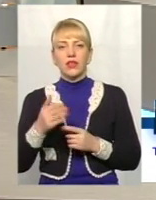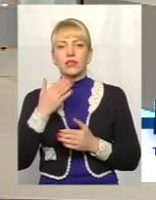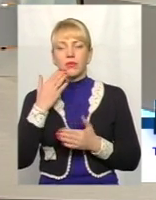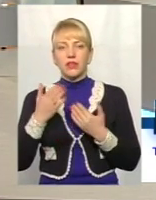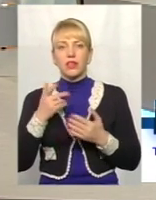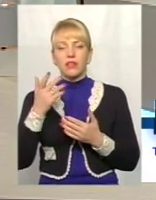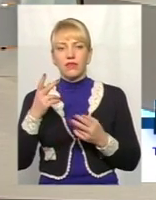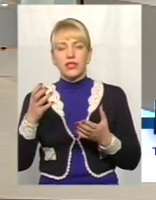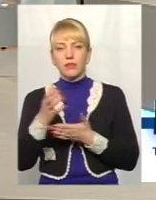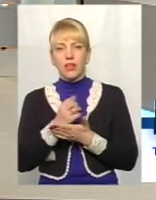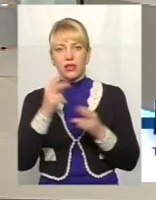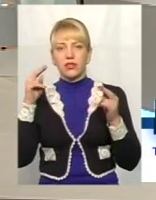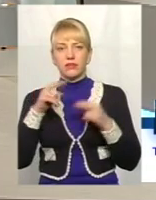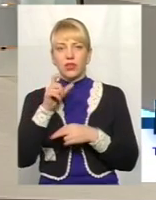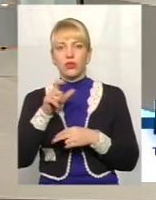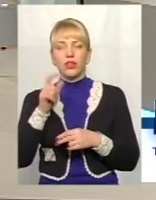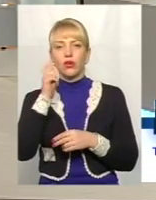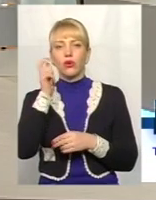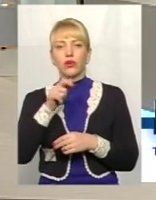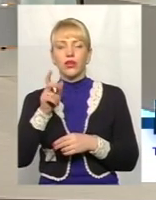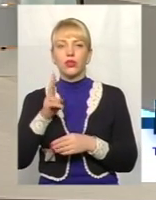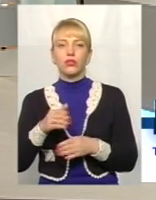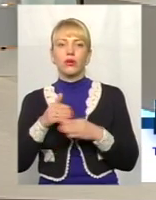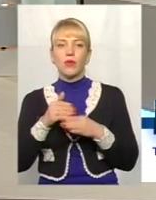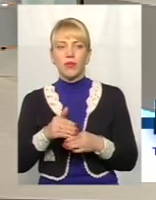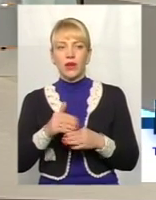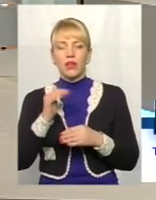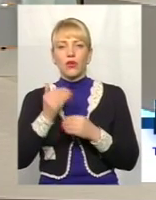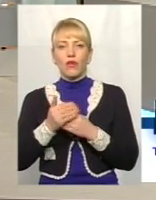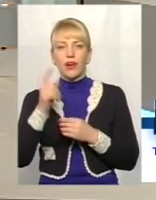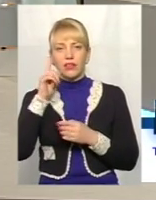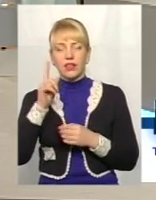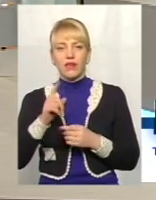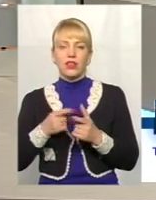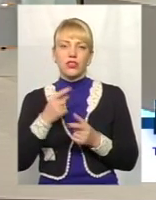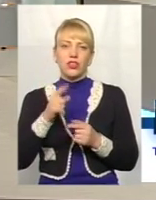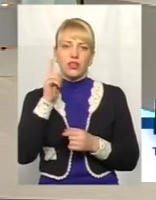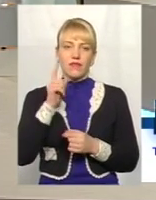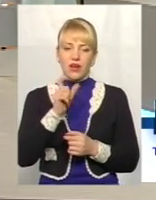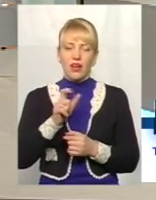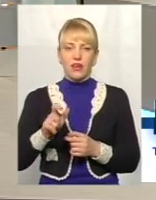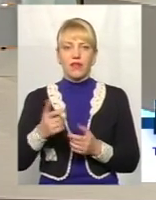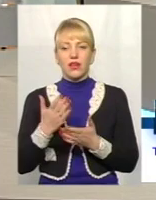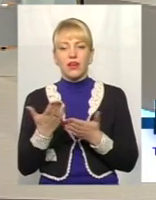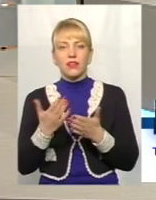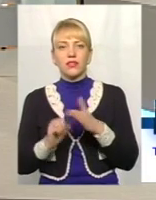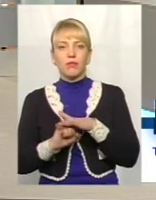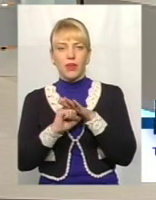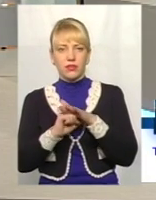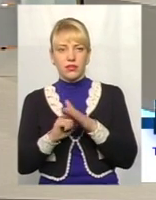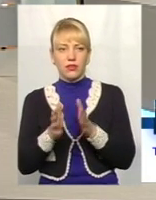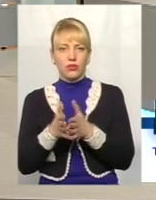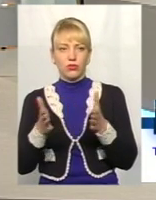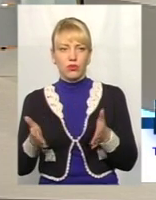якісь свідчення людей, от саме українців, які допомагали, так, євреїв, самих євреїв? Є якась база, ну така,